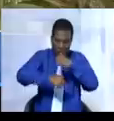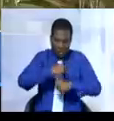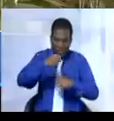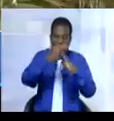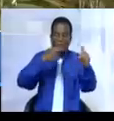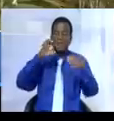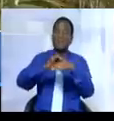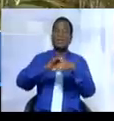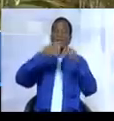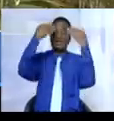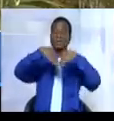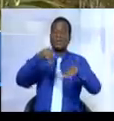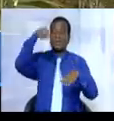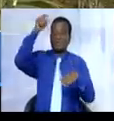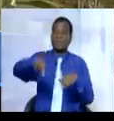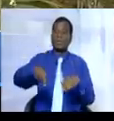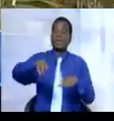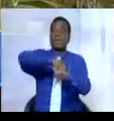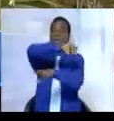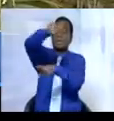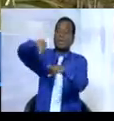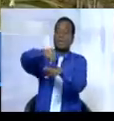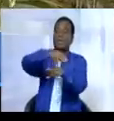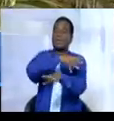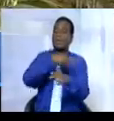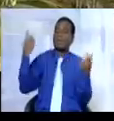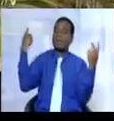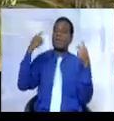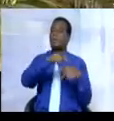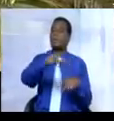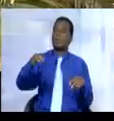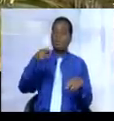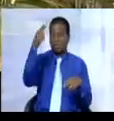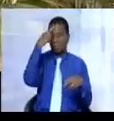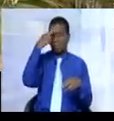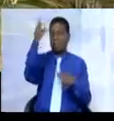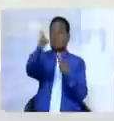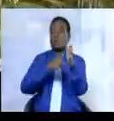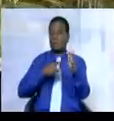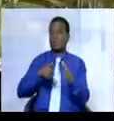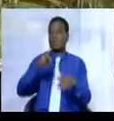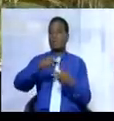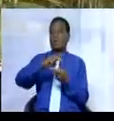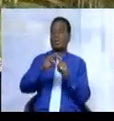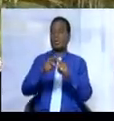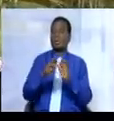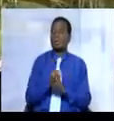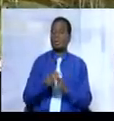crise. Il faut que la nation leur reconnaisse un droit à réparation. Nous